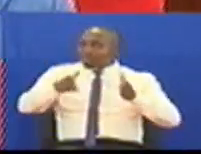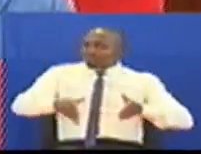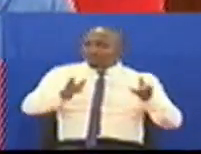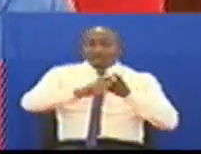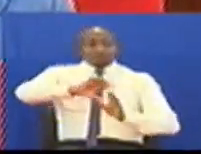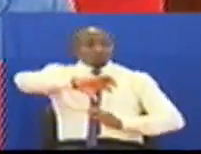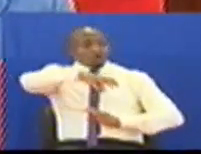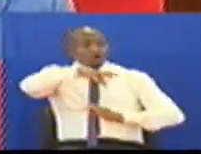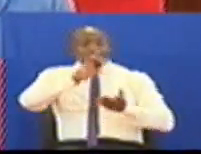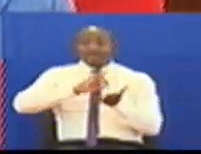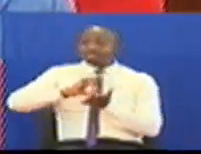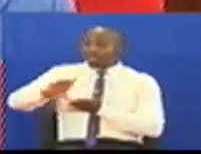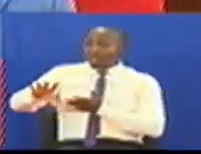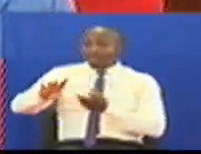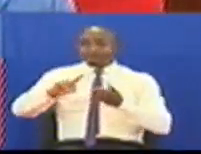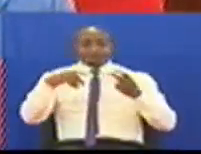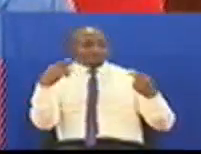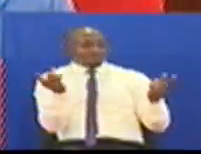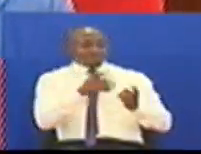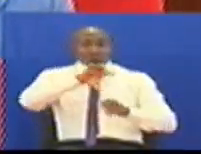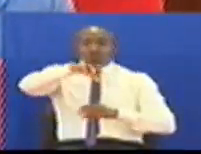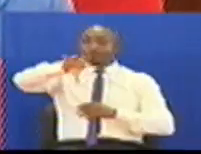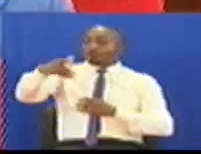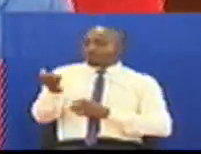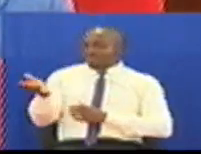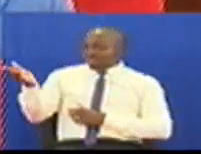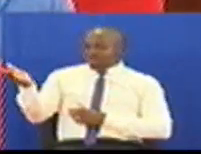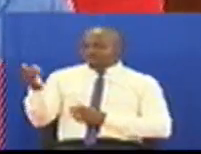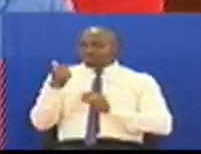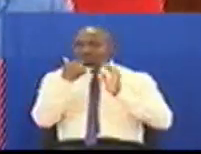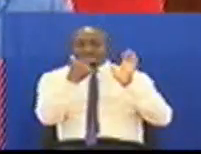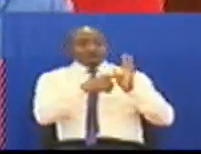barabara za mkoa wa Dar es Salaam, lakini pia na mikoa mingine. Mfano kama